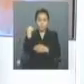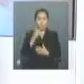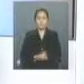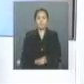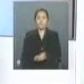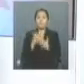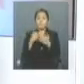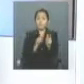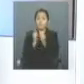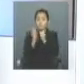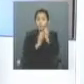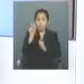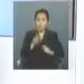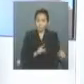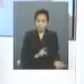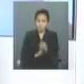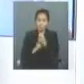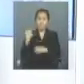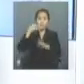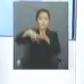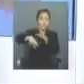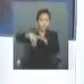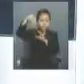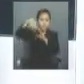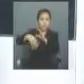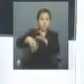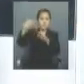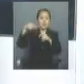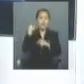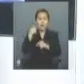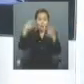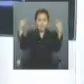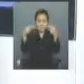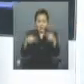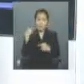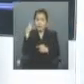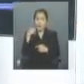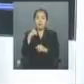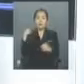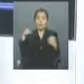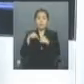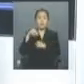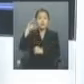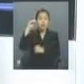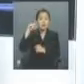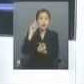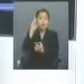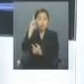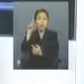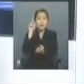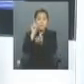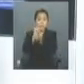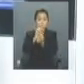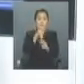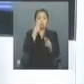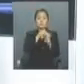ขันเทนนิสเฟรนช์โอเพ่นมีการจับสลากประกบคู่ออกมาเป็นที่เรียบร้อยแล้วนะคะราฟาเอลนาดาลนั้นเจองานหนักค่ะโดยเขาจะพบกับจอห์นอิสเนอร์